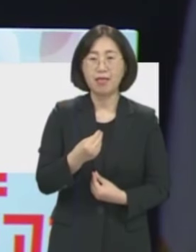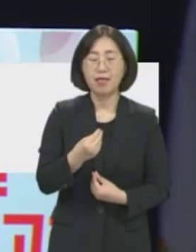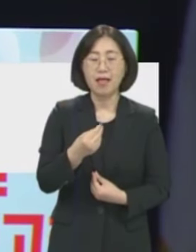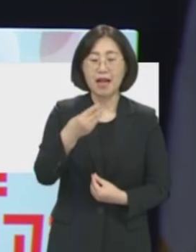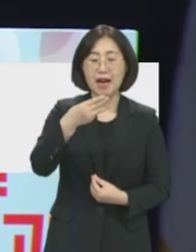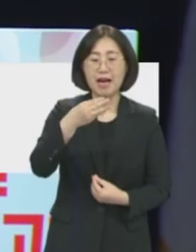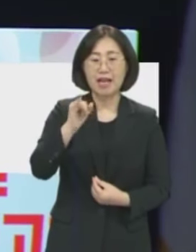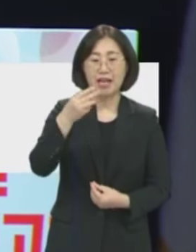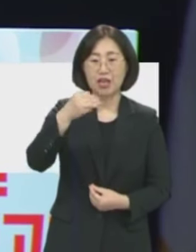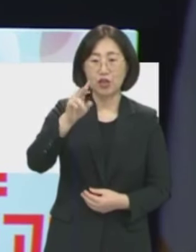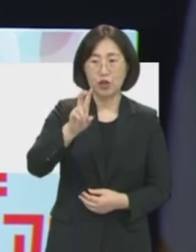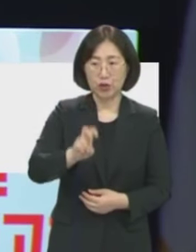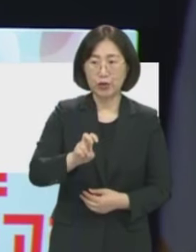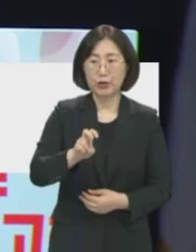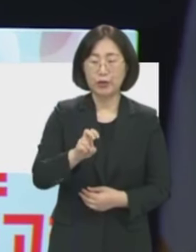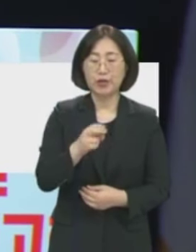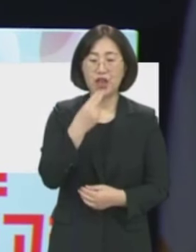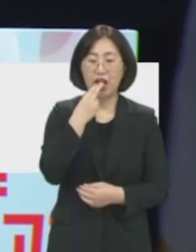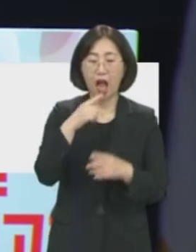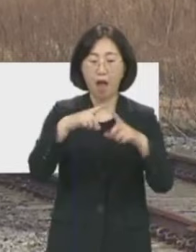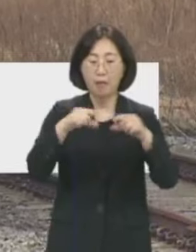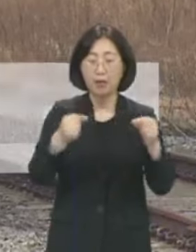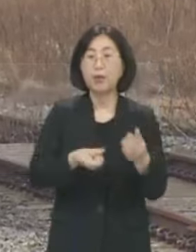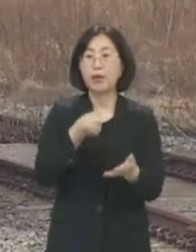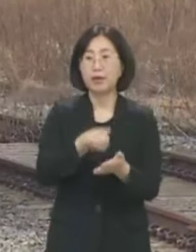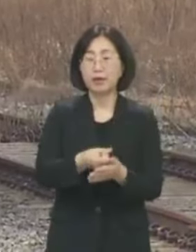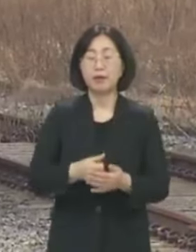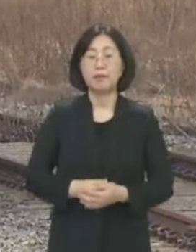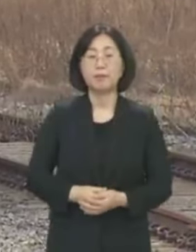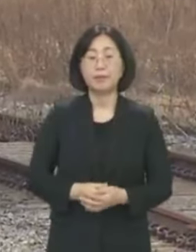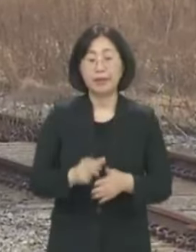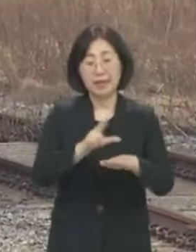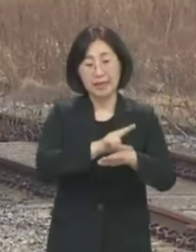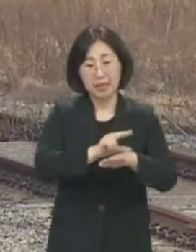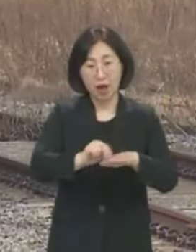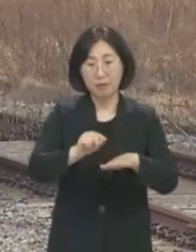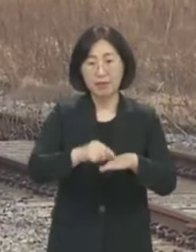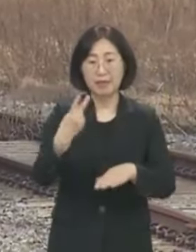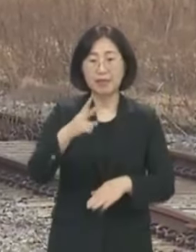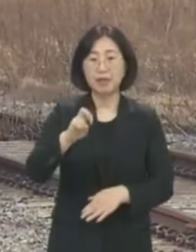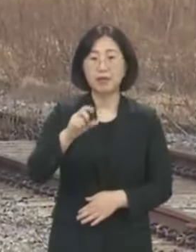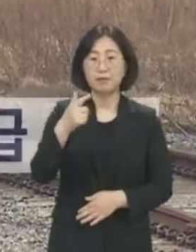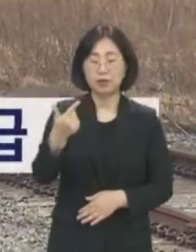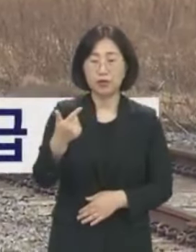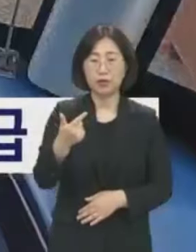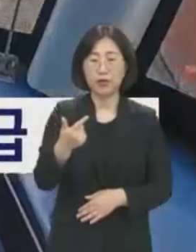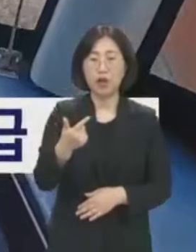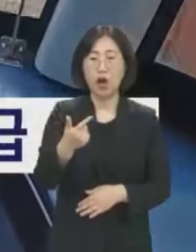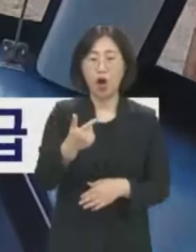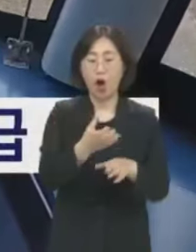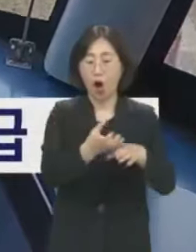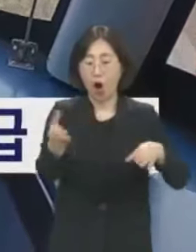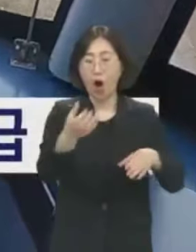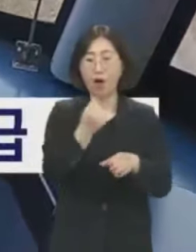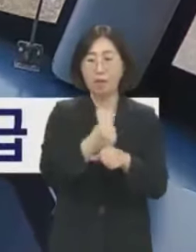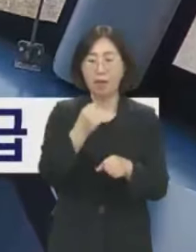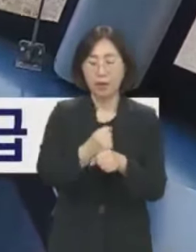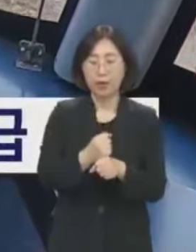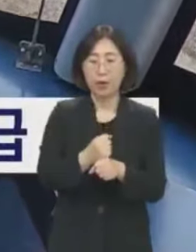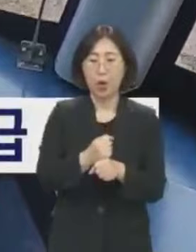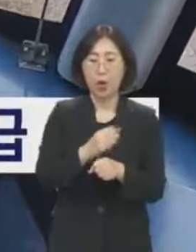즉 리튬 티탄산 배터리를 적용하기로 결정했습니다. 트램은 2026년 하반기에 첫 제작을 마치고